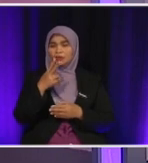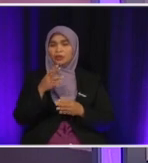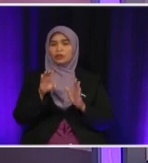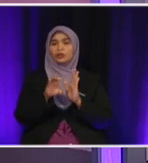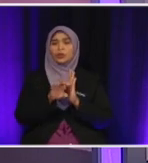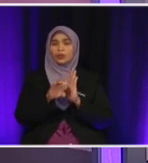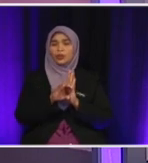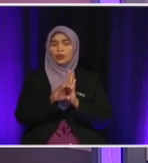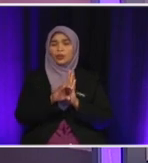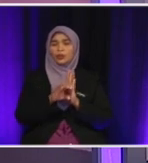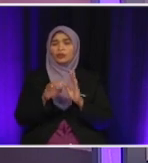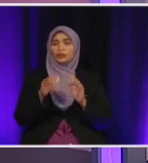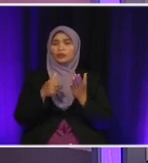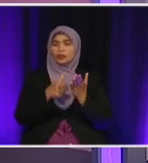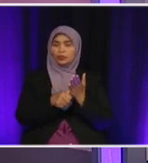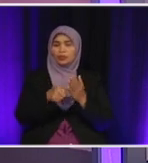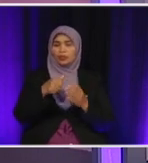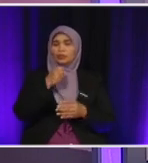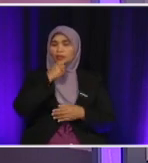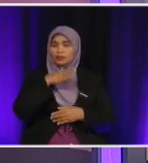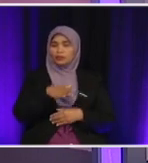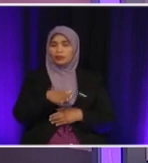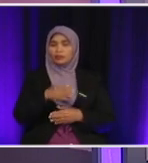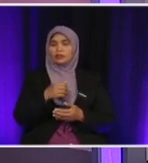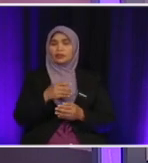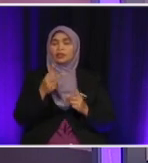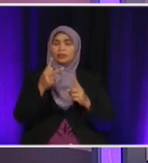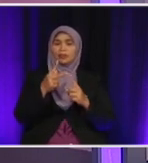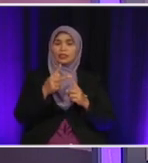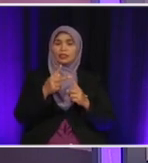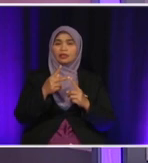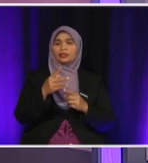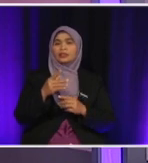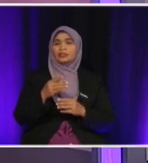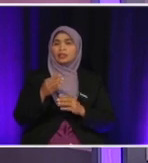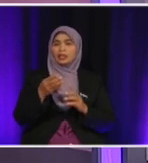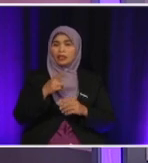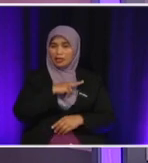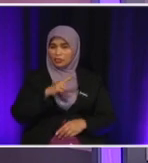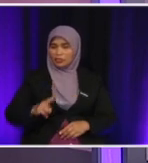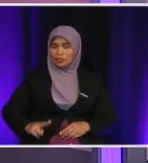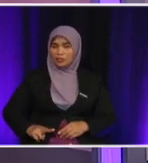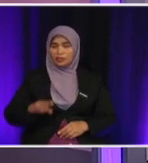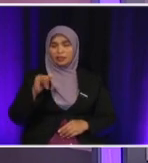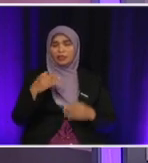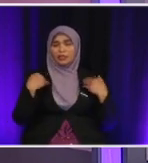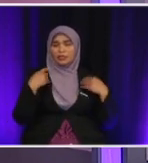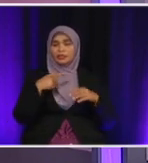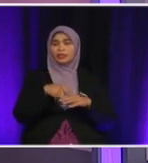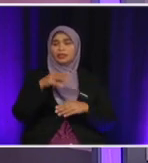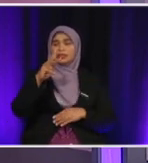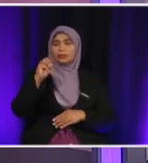contoh surat Rasulullah Shallallahu Alaihi Wasallam kepada salah seorang raja yang ada di Mesir